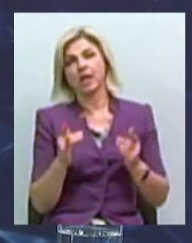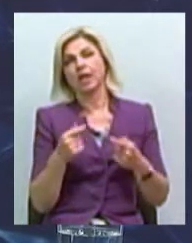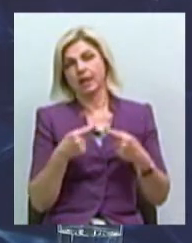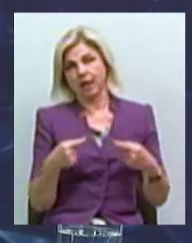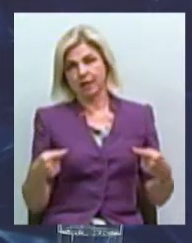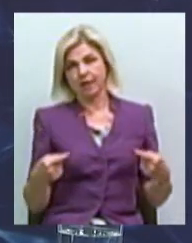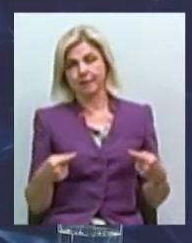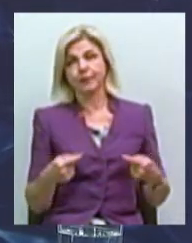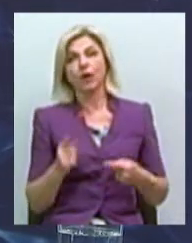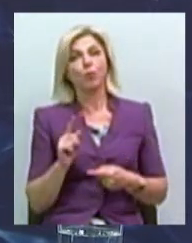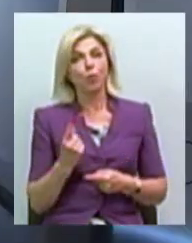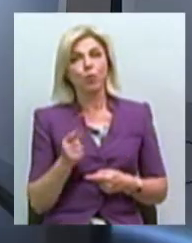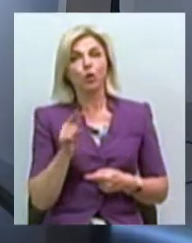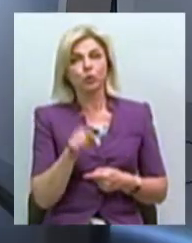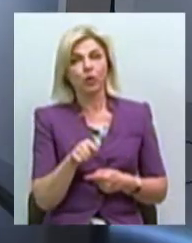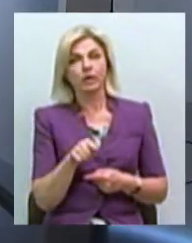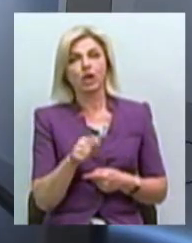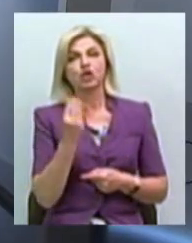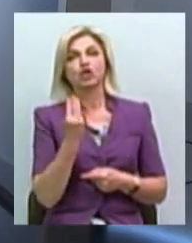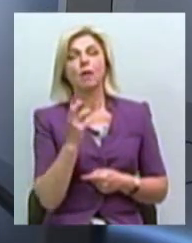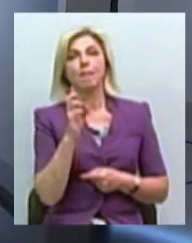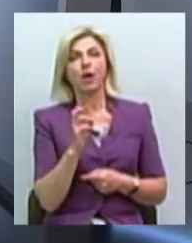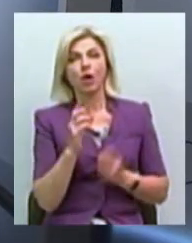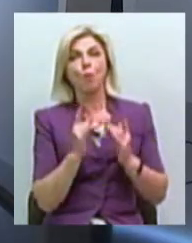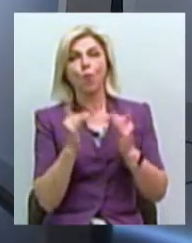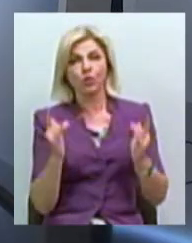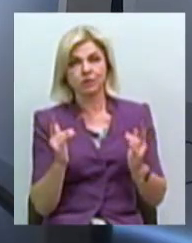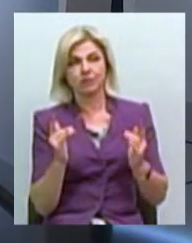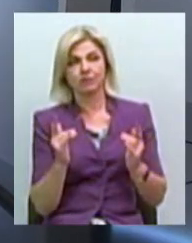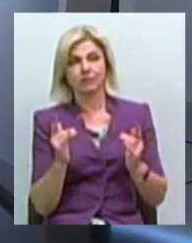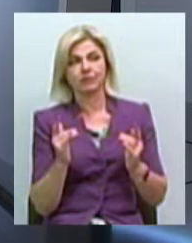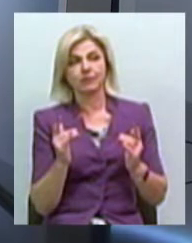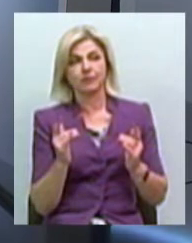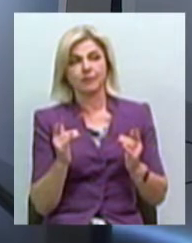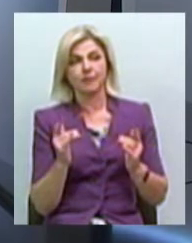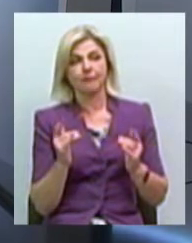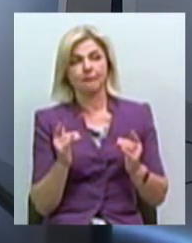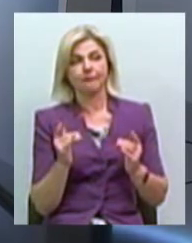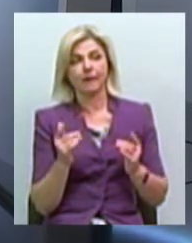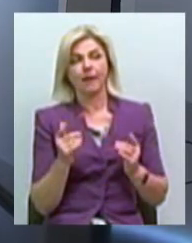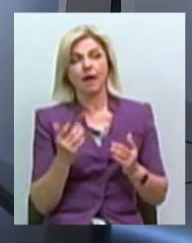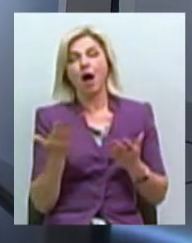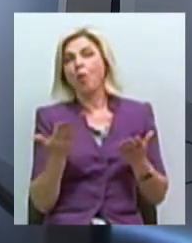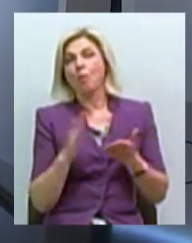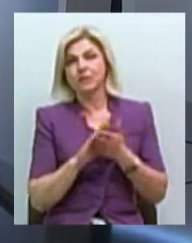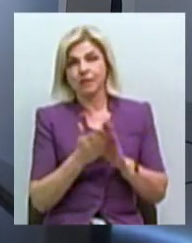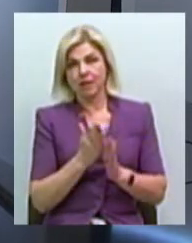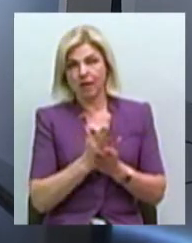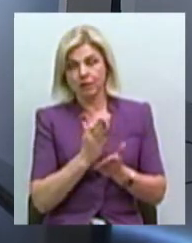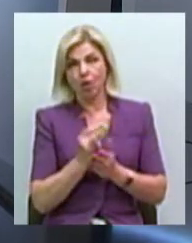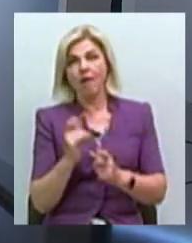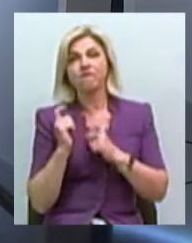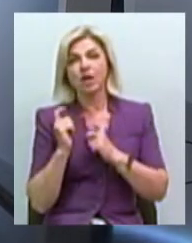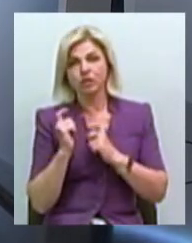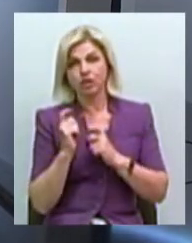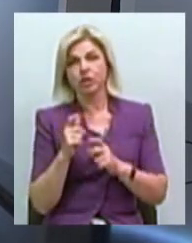і так далі. Тому що той же самий Широкобальський міст, в якому він стані знаходиться, ви, наявно, мабуть, знаєте, і вантажопідйомність